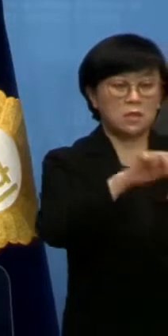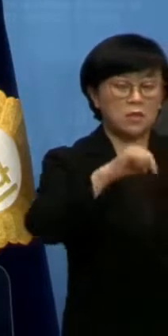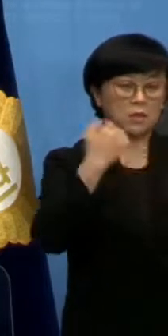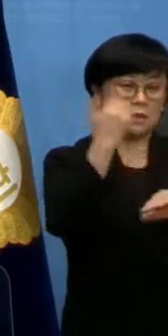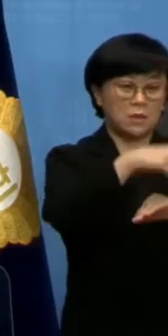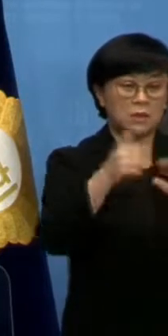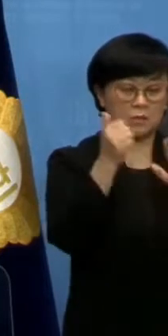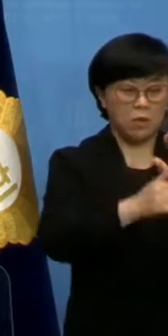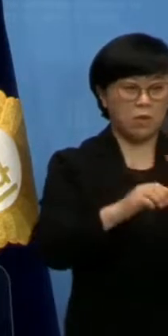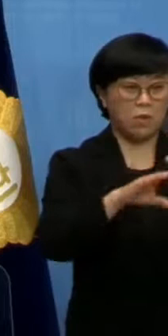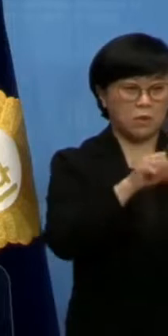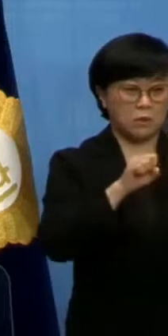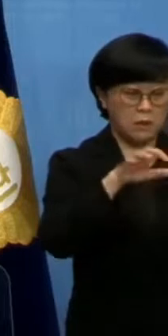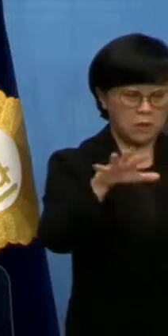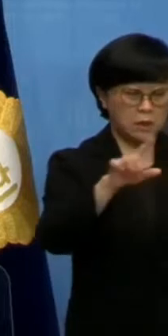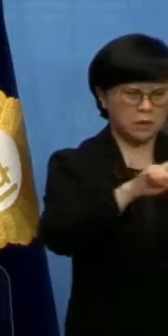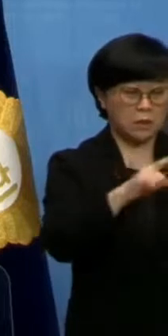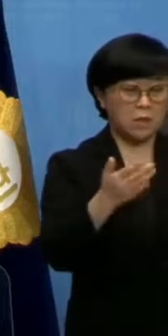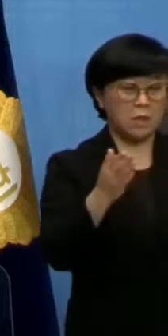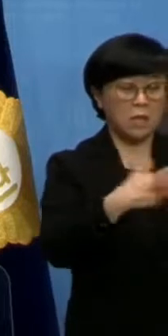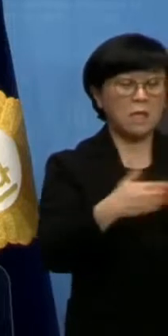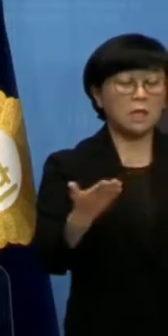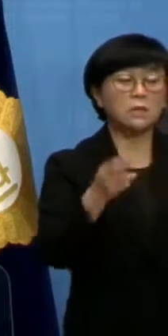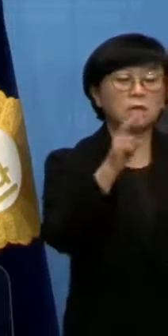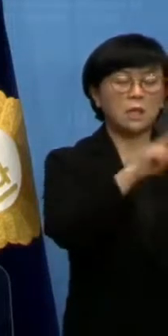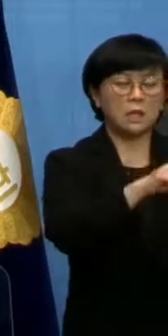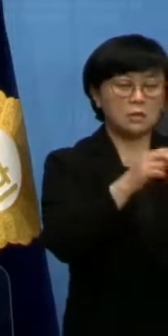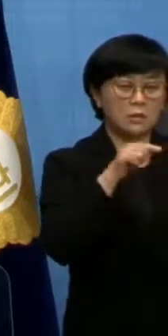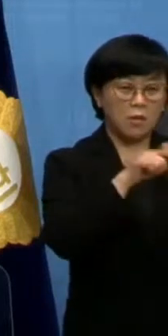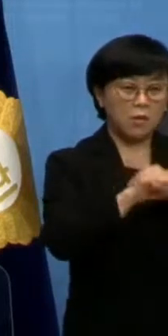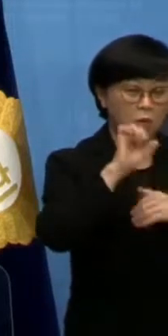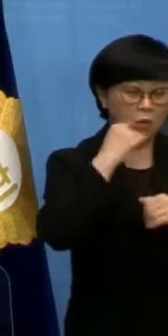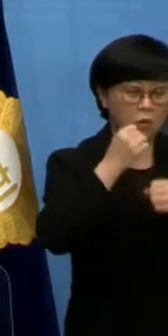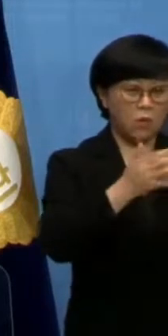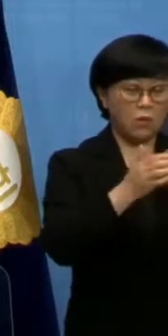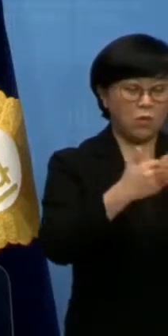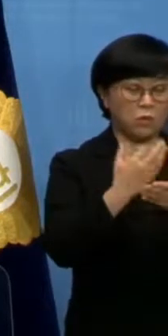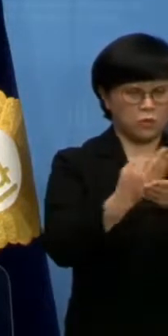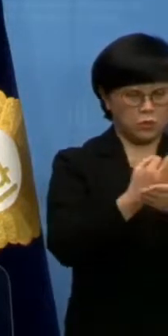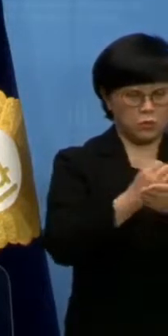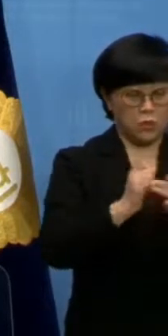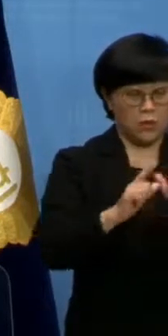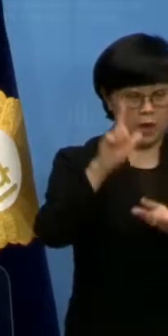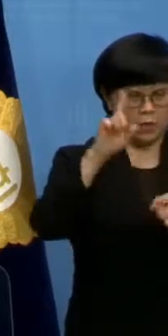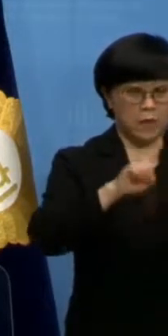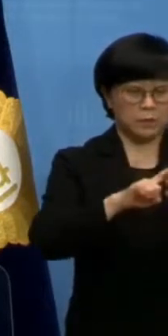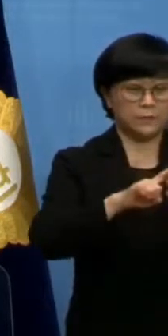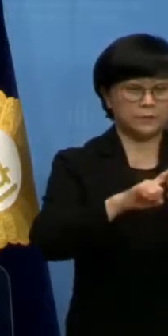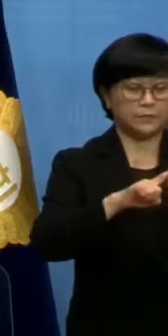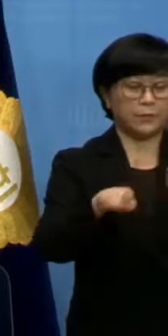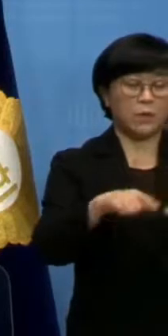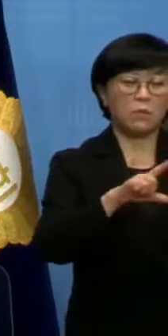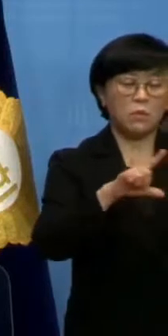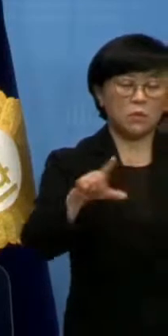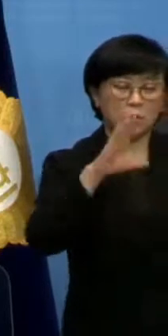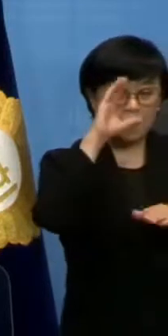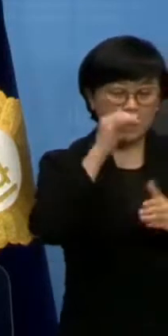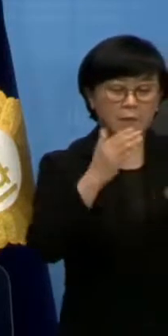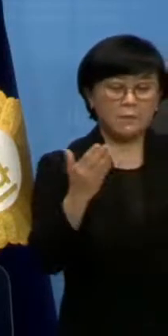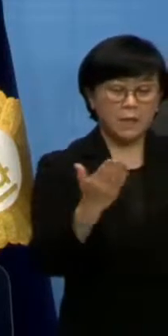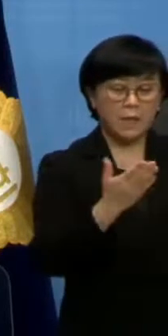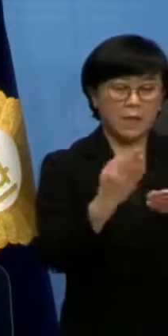코로나19 확산으로 취업문은 너무나 좁아졌고 소득주도 성장의 늪으로 인해 그 흔한